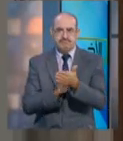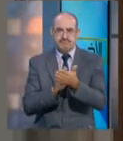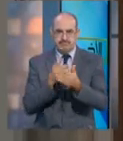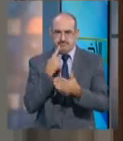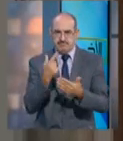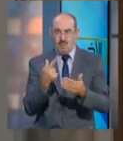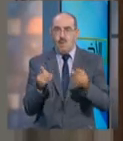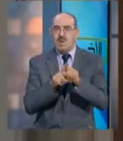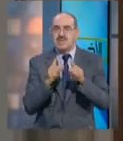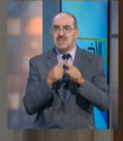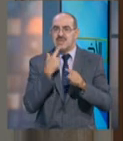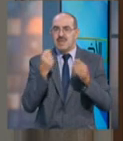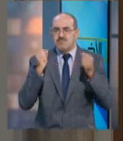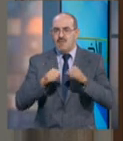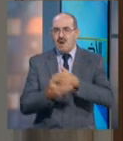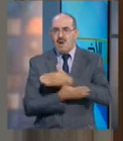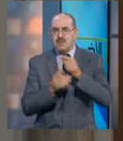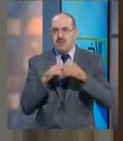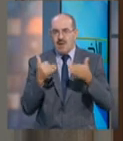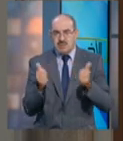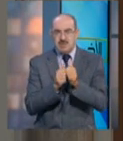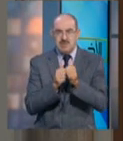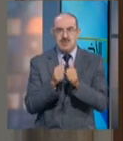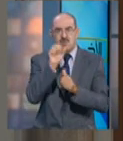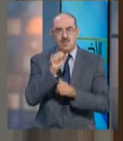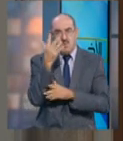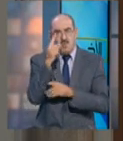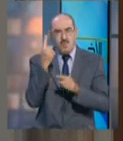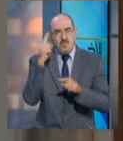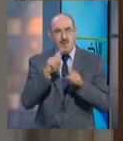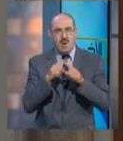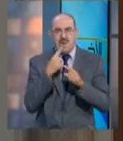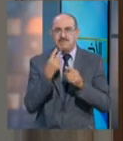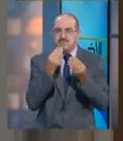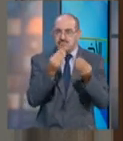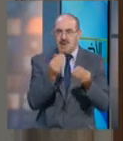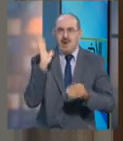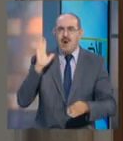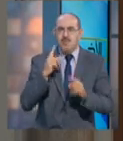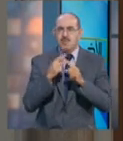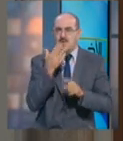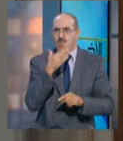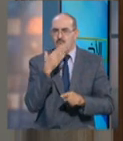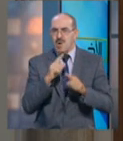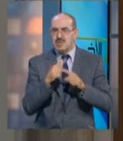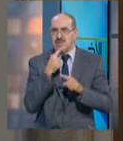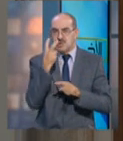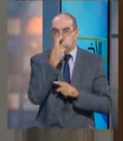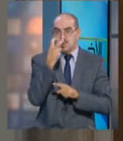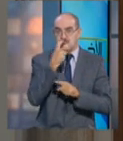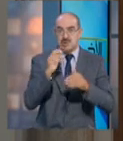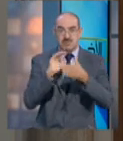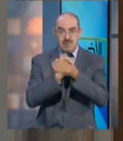بيان الجزائر ودعم السودان لكل ما قامت به وتقوم به الجزائر من جهد مقدر من أجل تحقيق المصالحة الوطنية